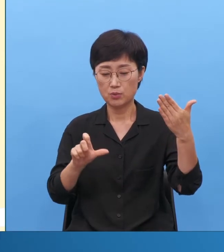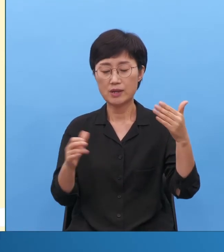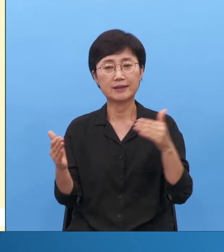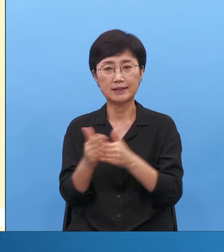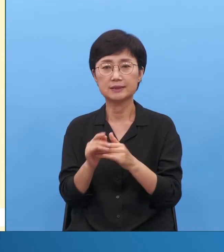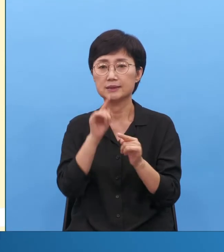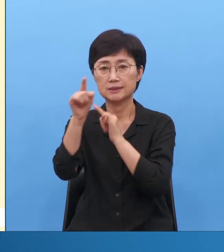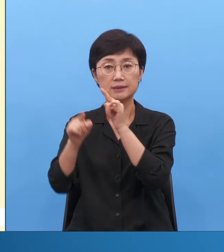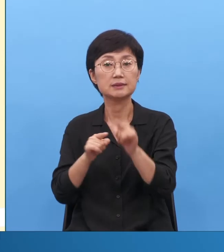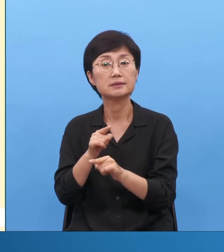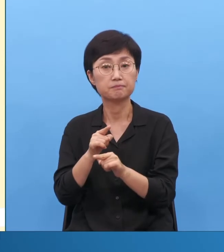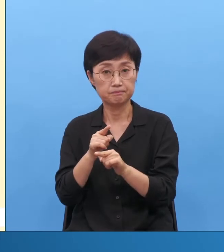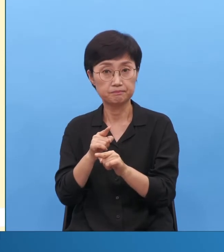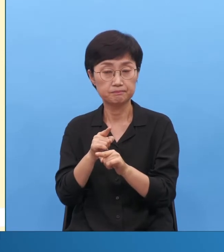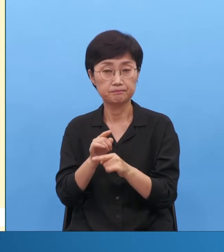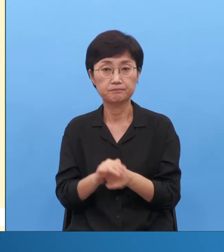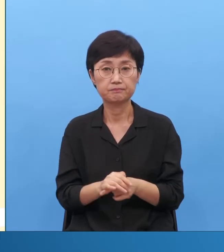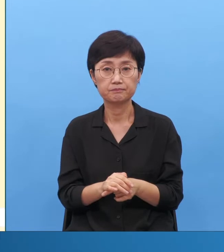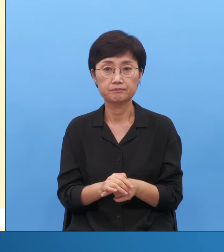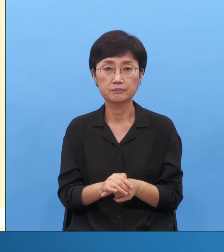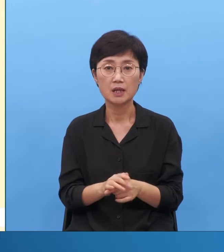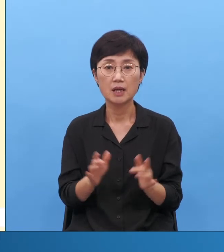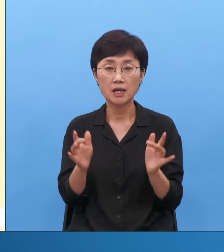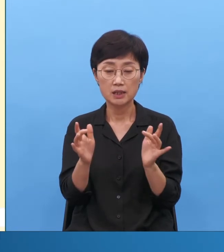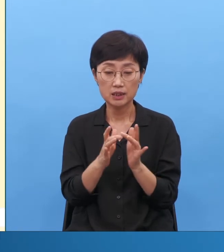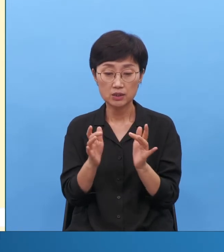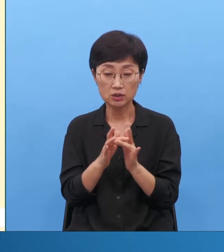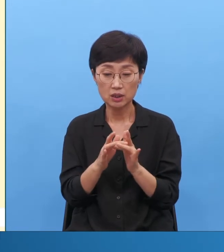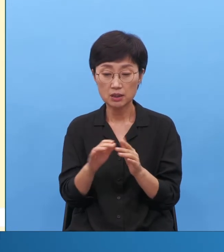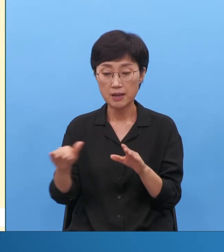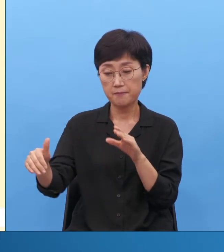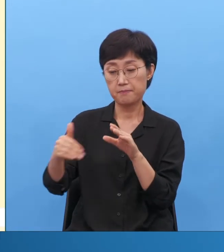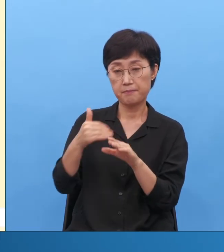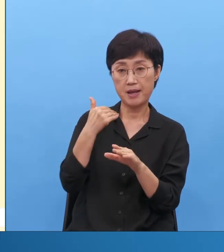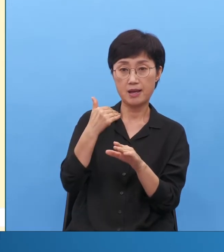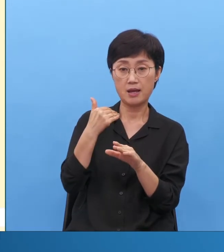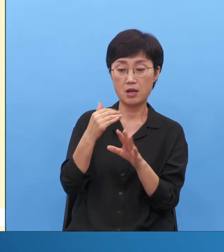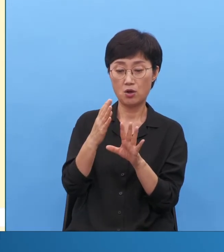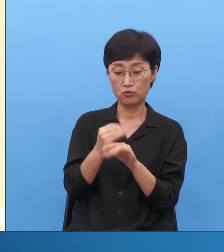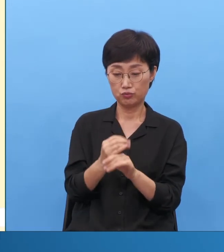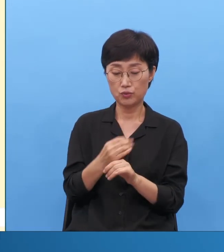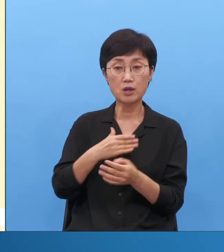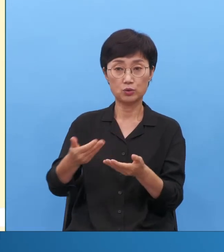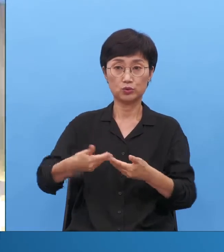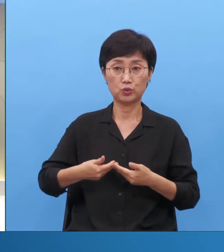위아.kr에서 등록받으며 메시지 링크가 등록 시 입력한 이메일로 발송될 예정입니다.